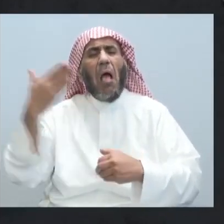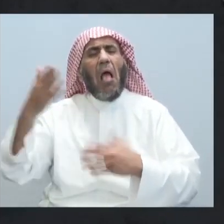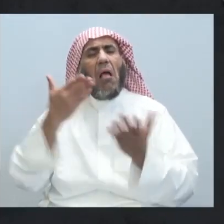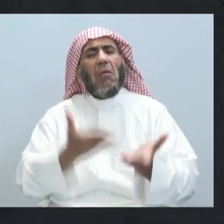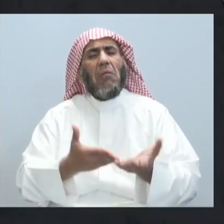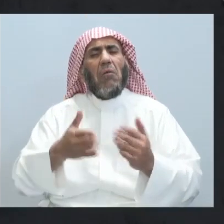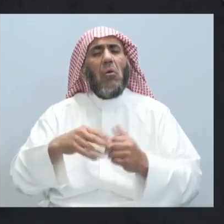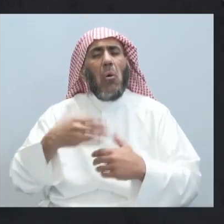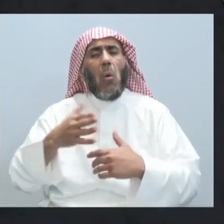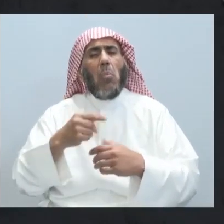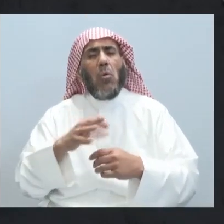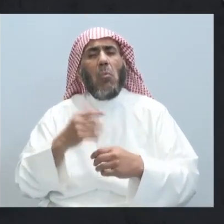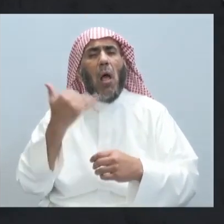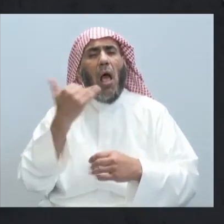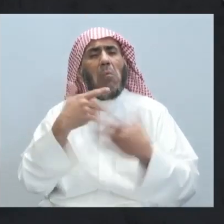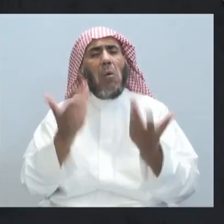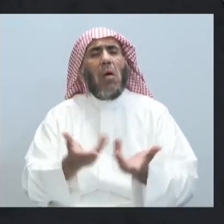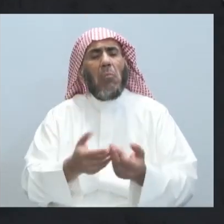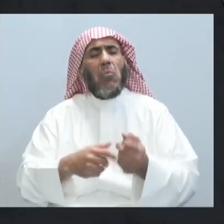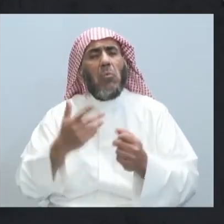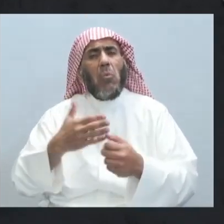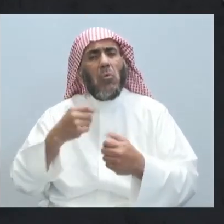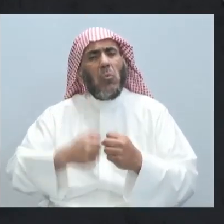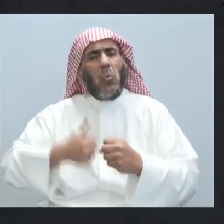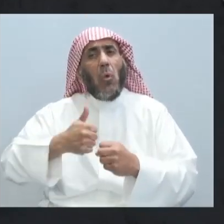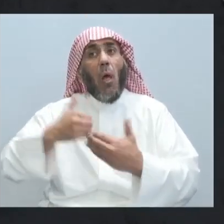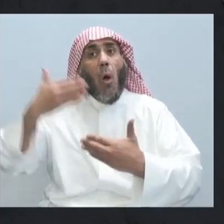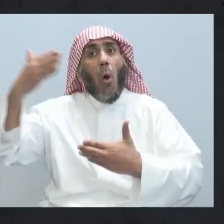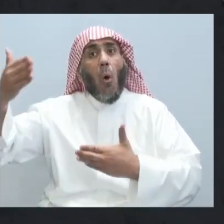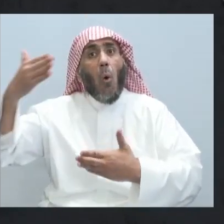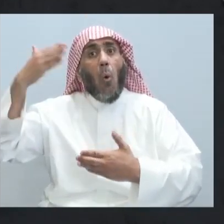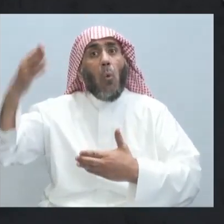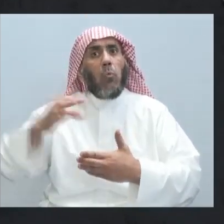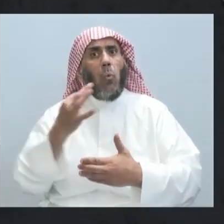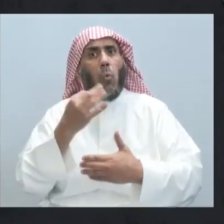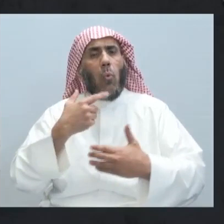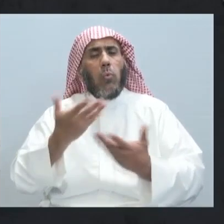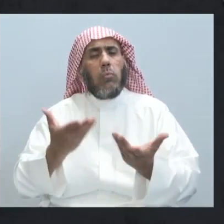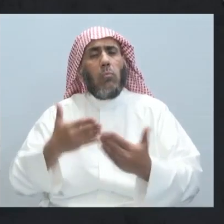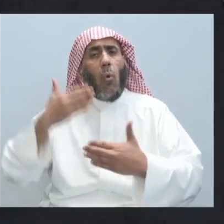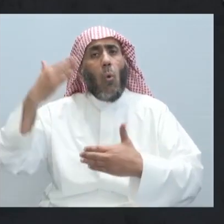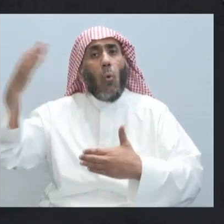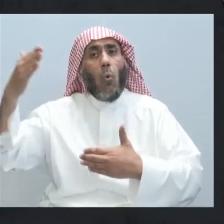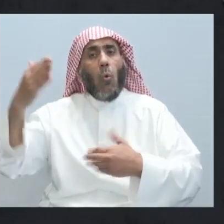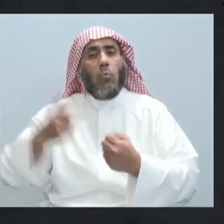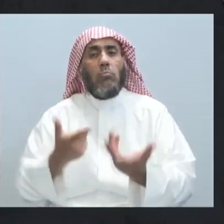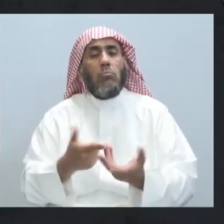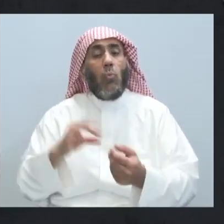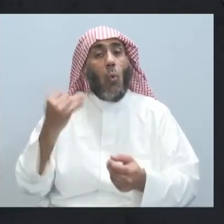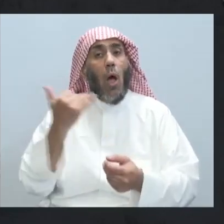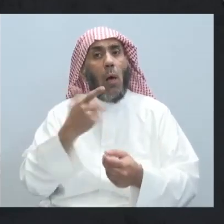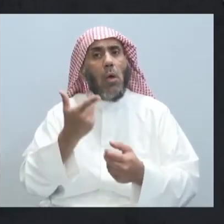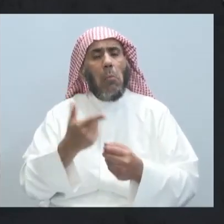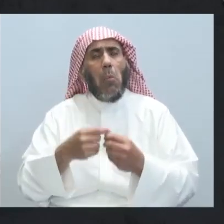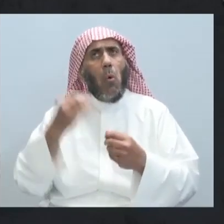طبعا هم لم يكونوا عربا يستطيعون يعني الخطب ان ياتوا بخطب بخطب من من من